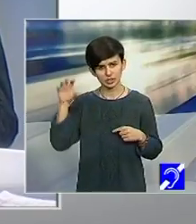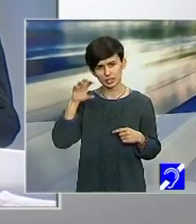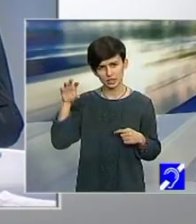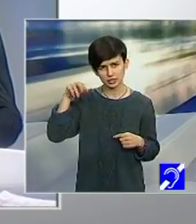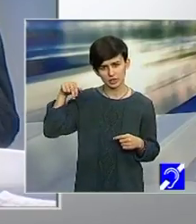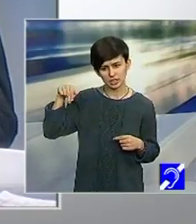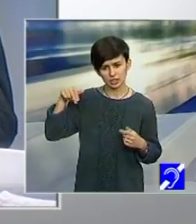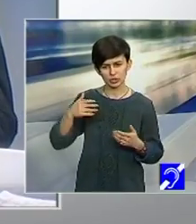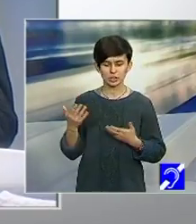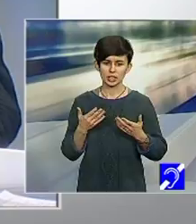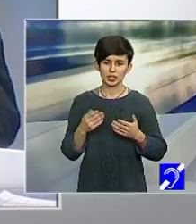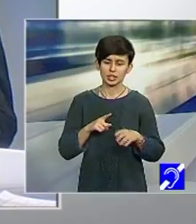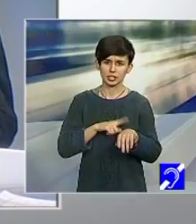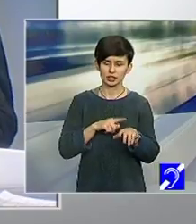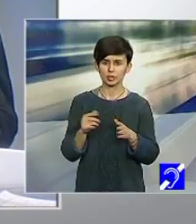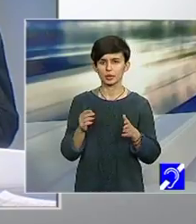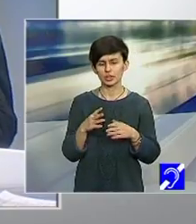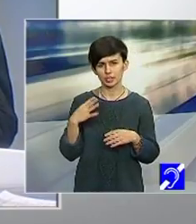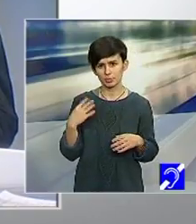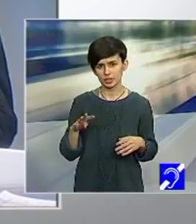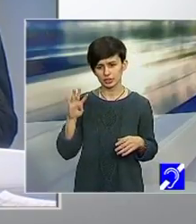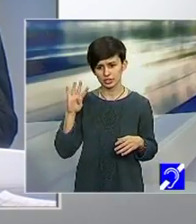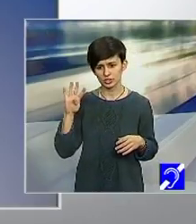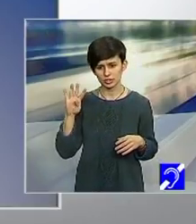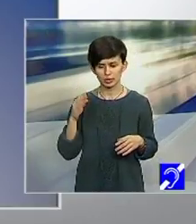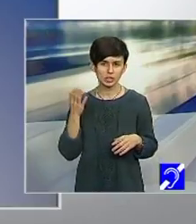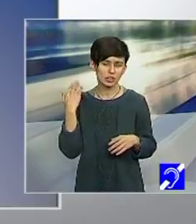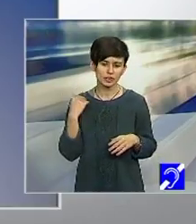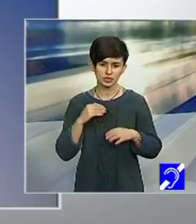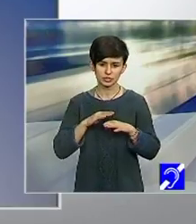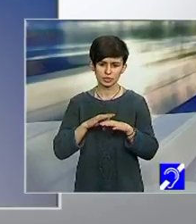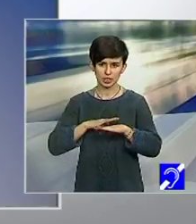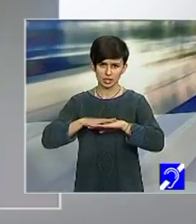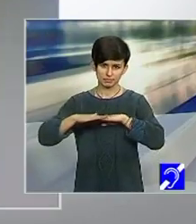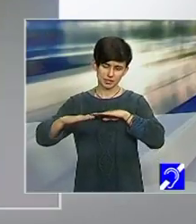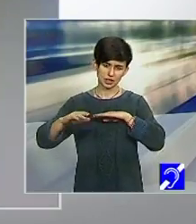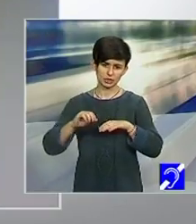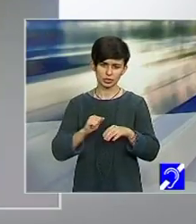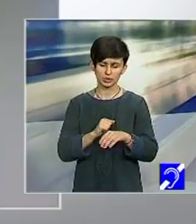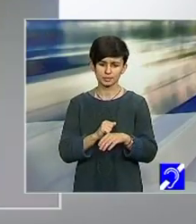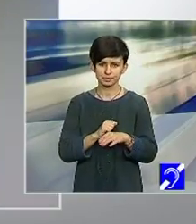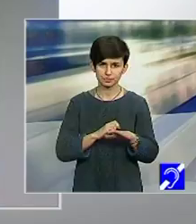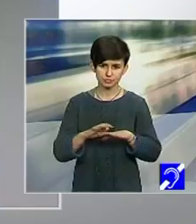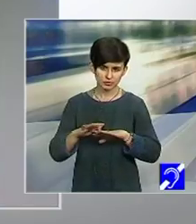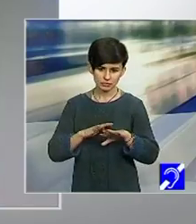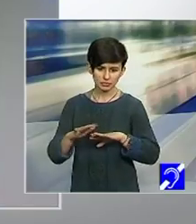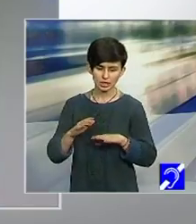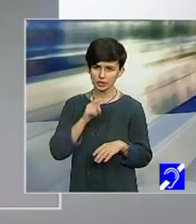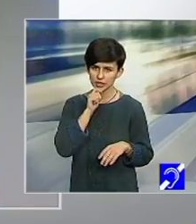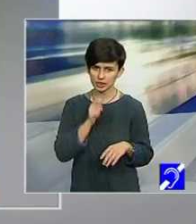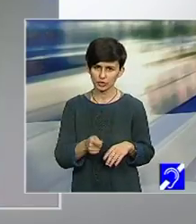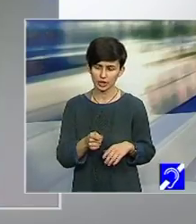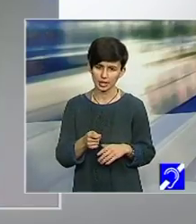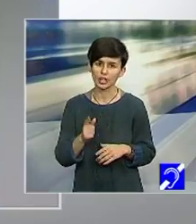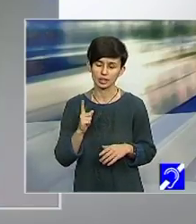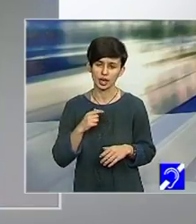perioada 40-44, cum bine se știe, a fost un teritoriu administrat de Ungaria, dar vom avea